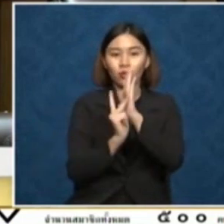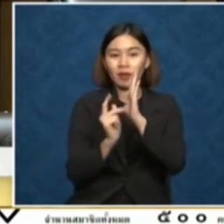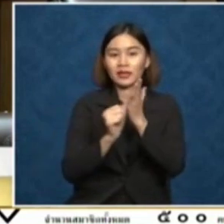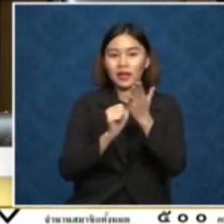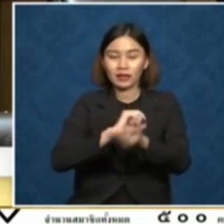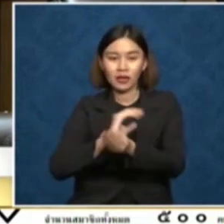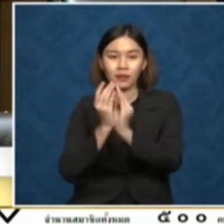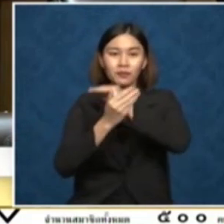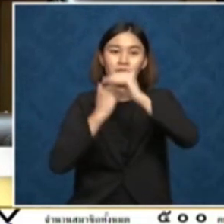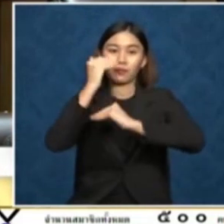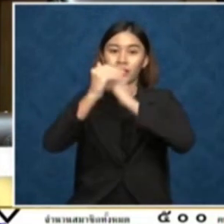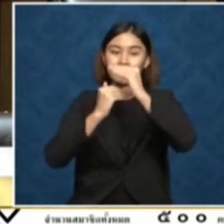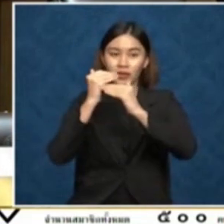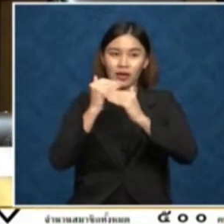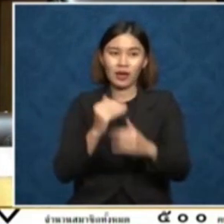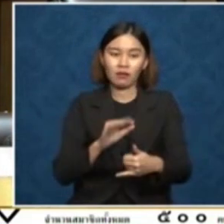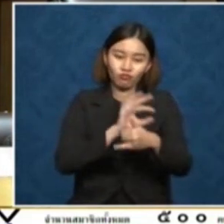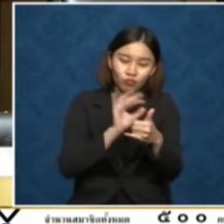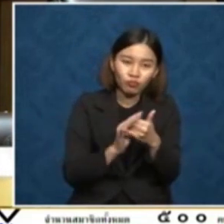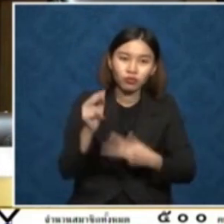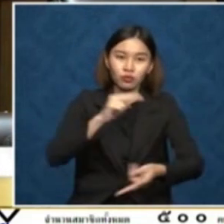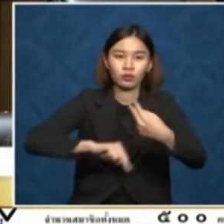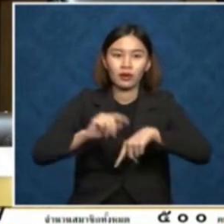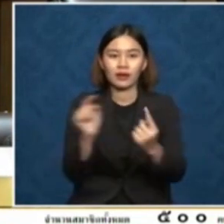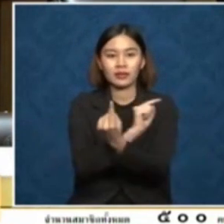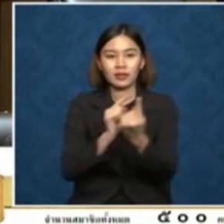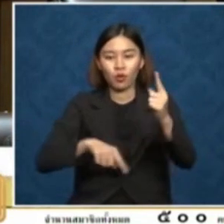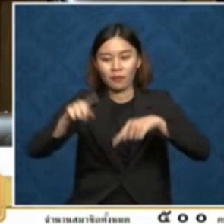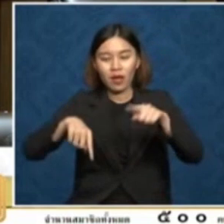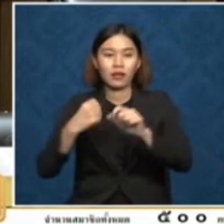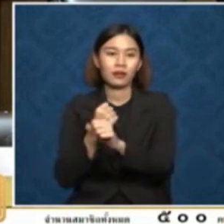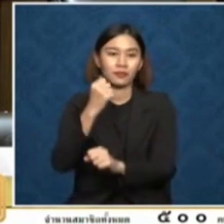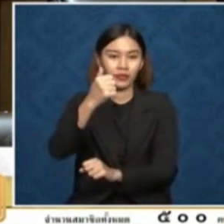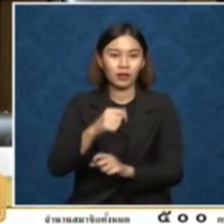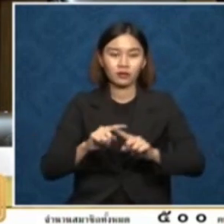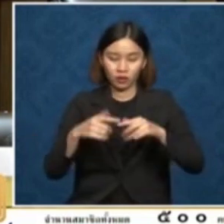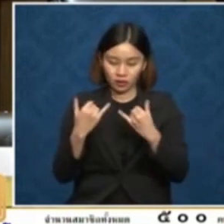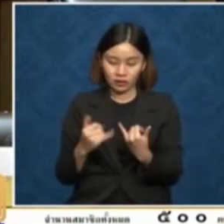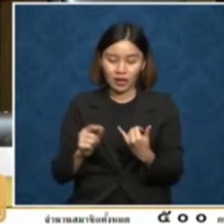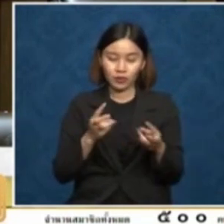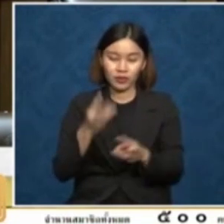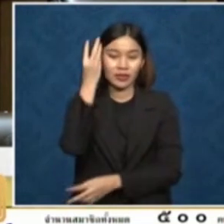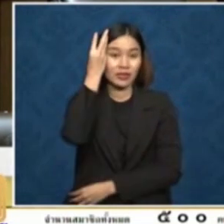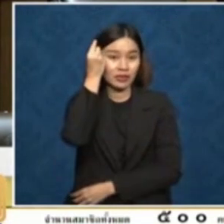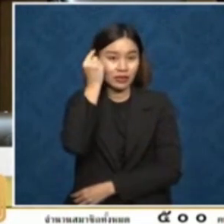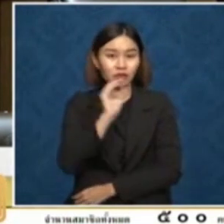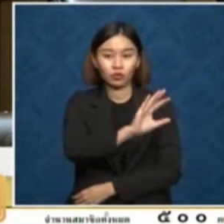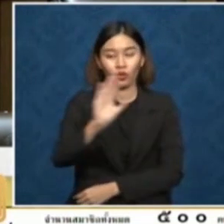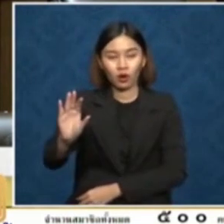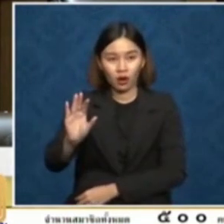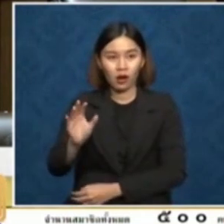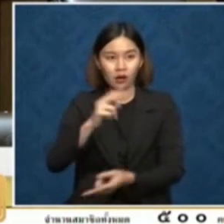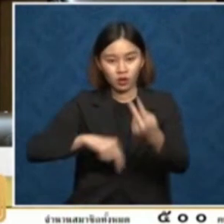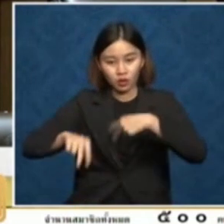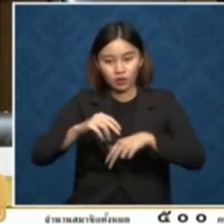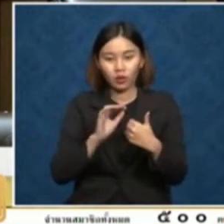คนเนี่ยได้ร่วมกันอภิปรายกันอย่างหลากหลายแล้วก็ร่วมผ่านโหวตวาระหนึ่งให้ผ่านไปแล้วนะคะ เราได้สะท้อนให้เห็นแล้วค่ะว่า